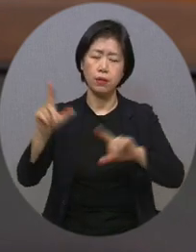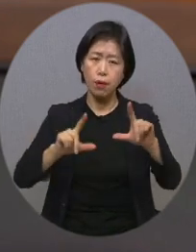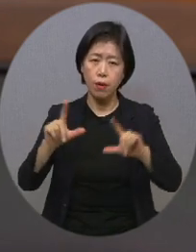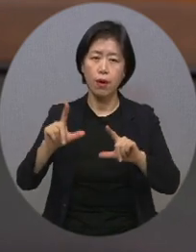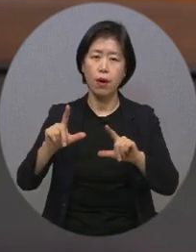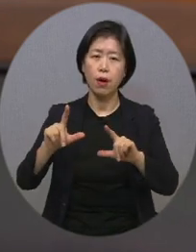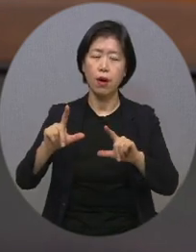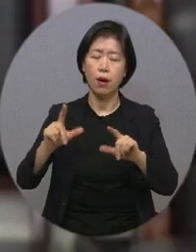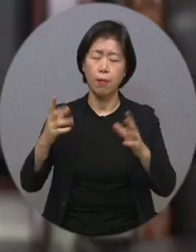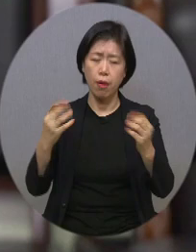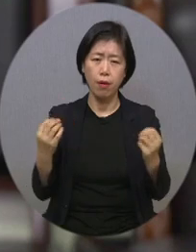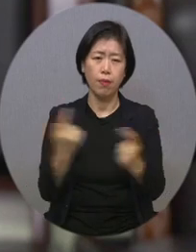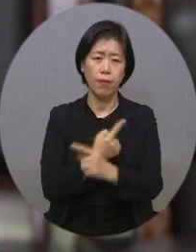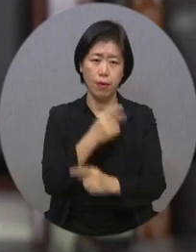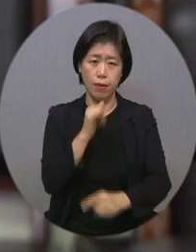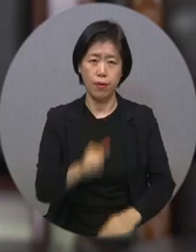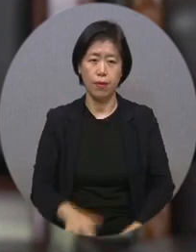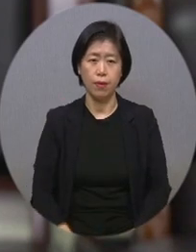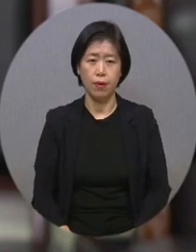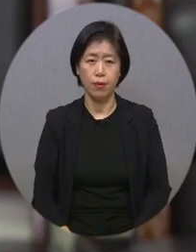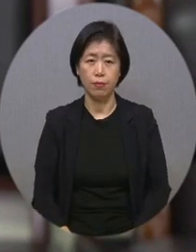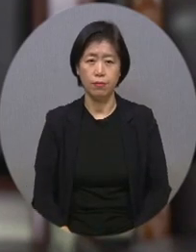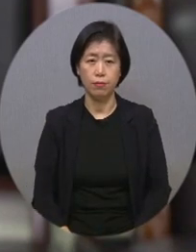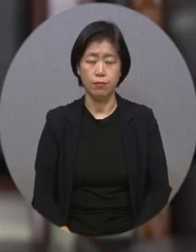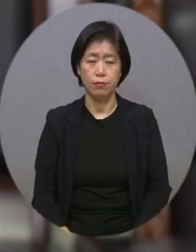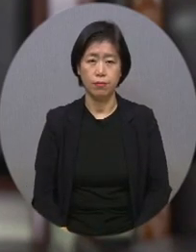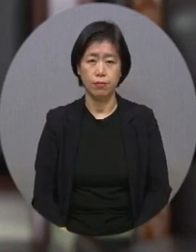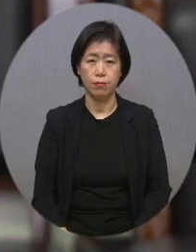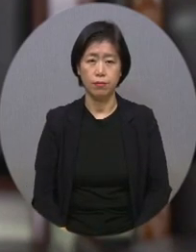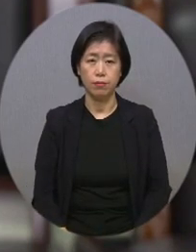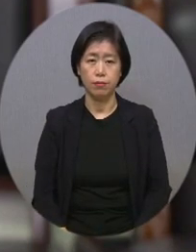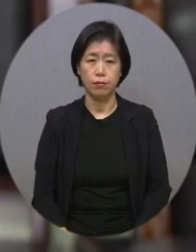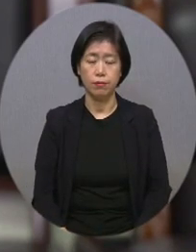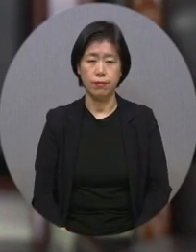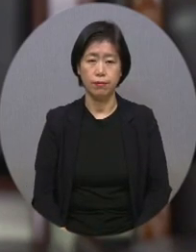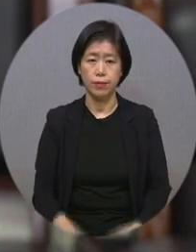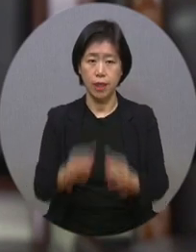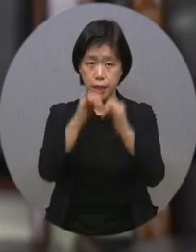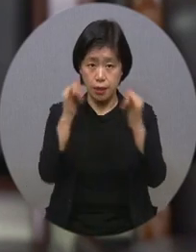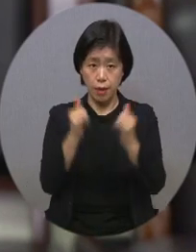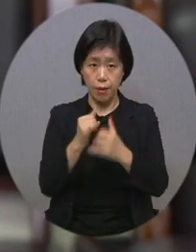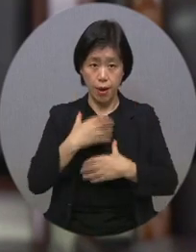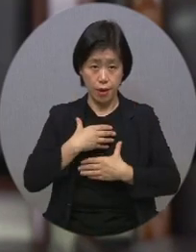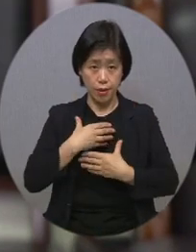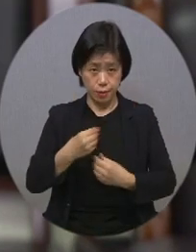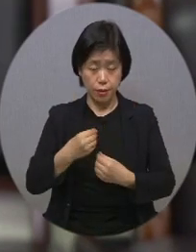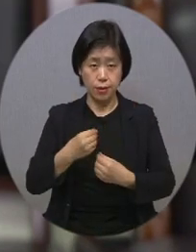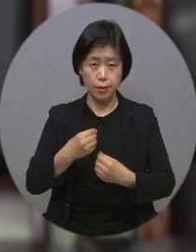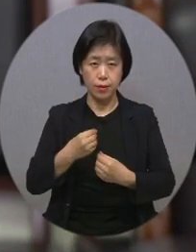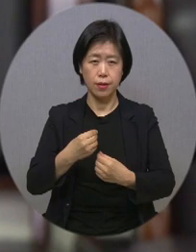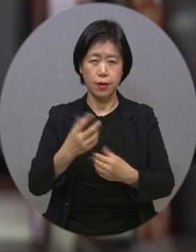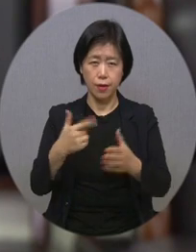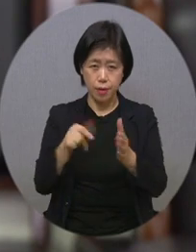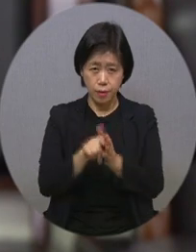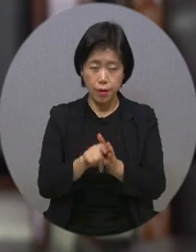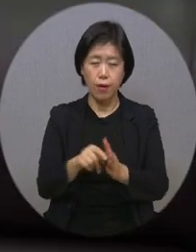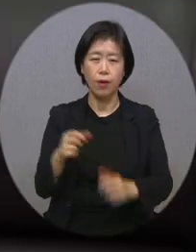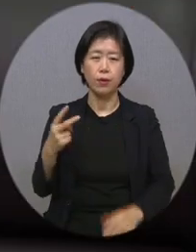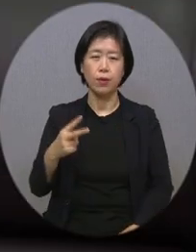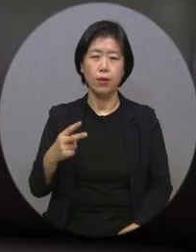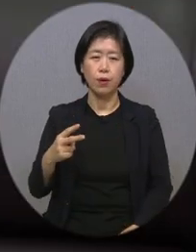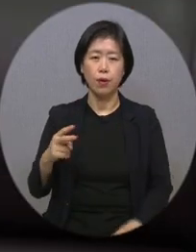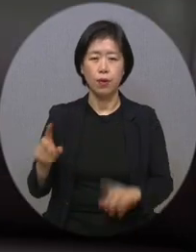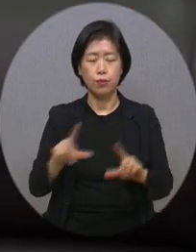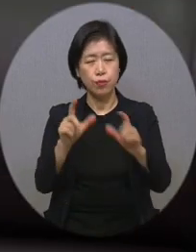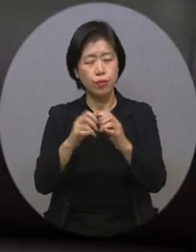그렇죠. 되거든요. 예. 그러면은 이걸 바꿔나갈 수 있는 게 뭔가 우리 사회 안전망이랄지 그다음 우리 주민들의 삶이랄지 이런